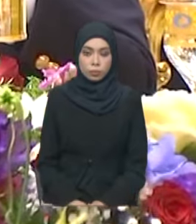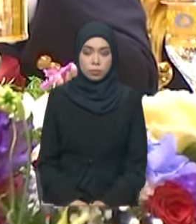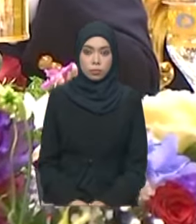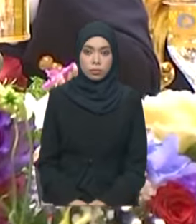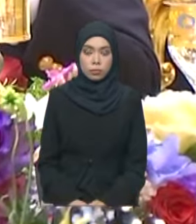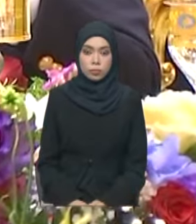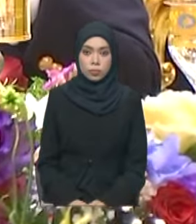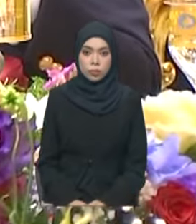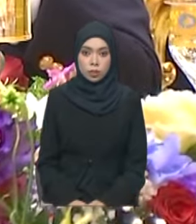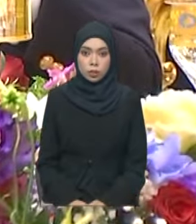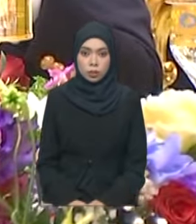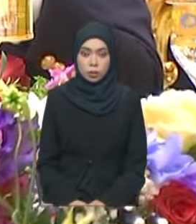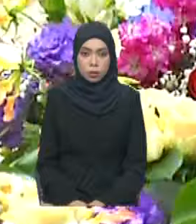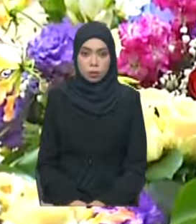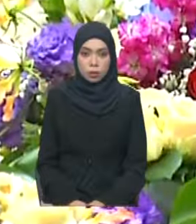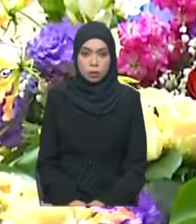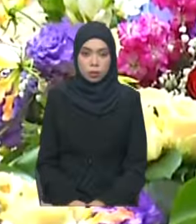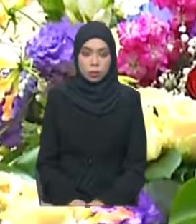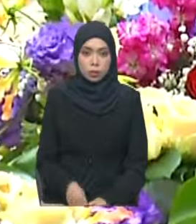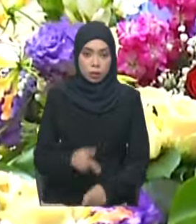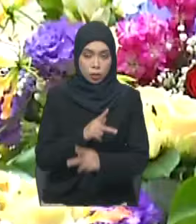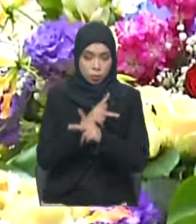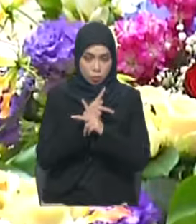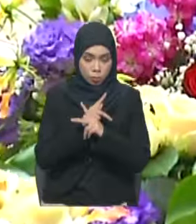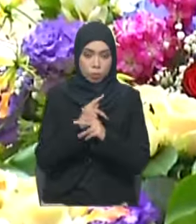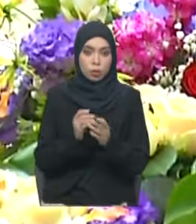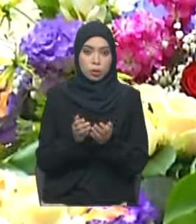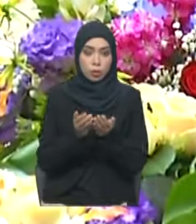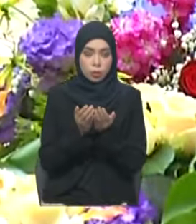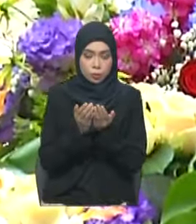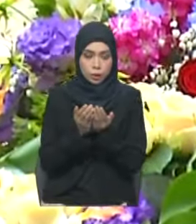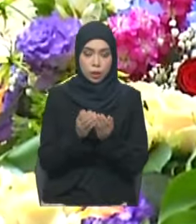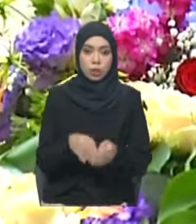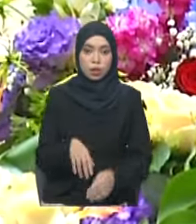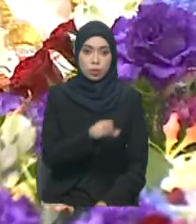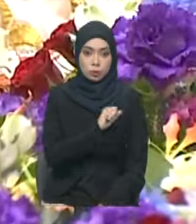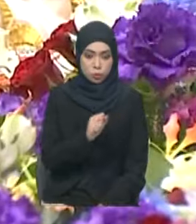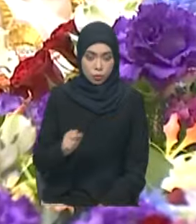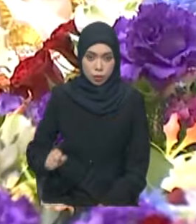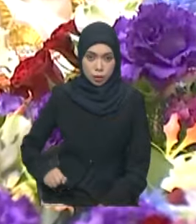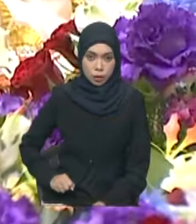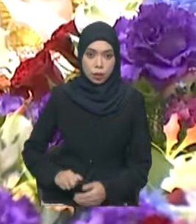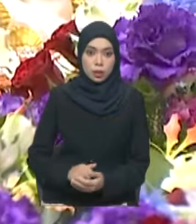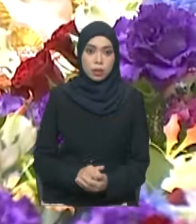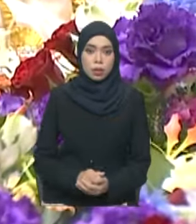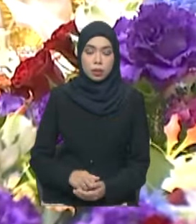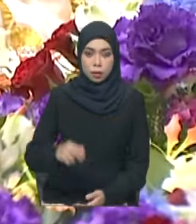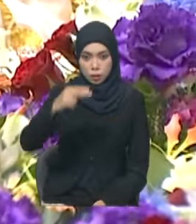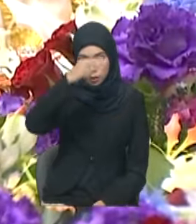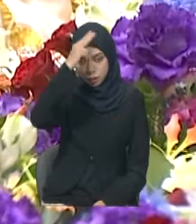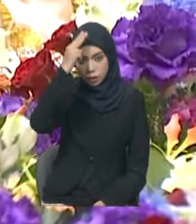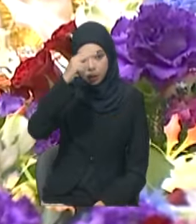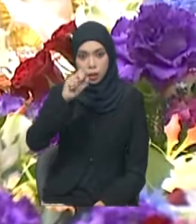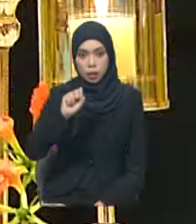Hasan Al-Bulqiyah Mu'izzuddin Wad-Daulah, Ibn al-Marhum Sultan Haji Umar Ali Saifuddin, Sa'adul